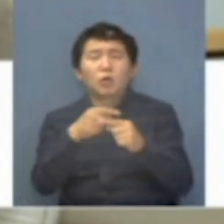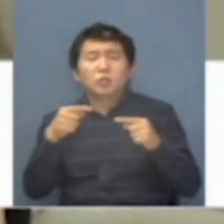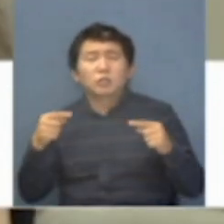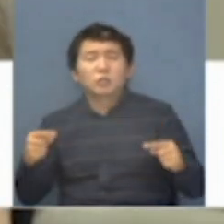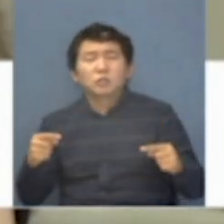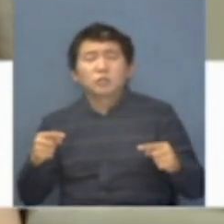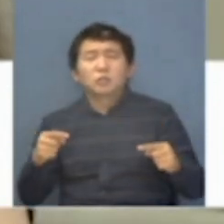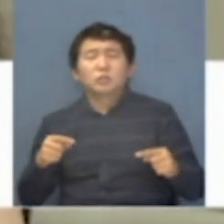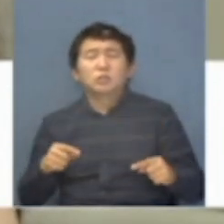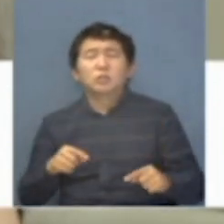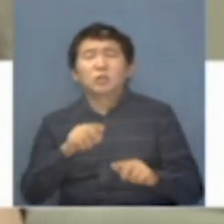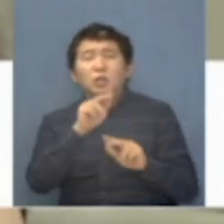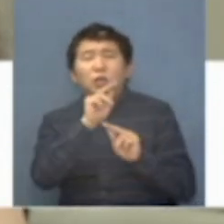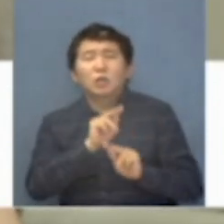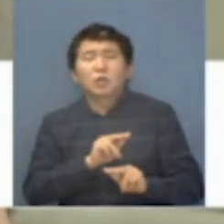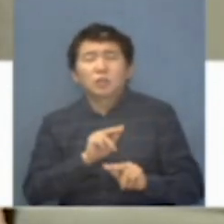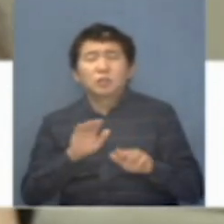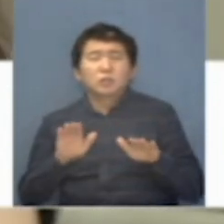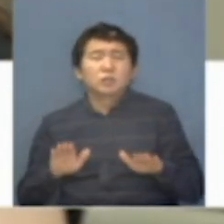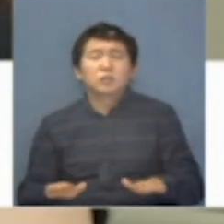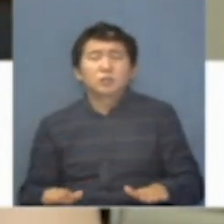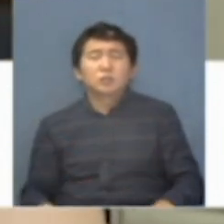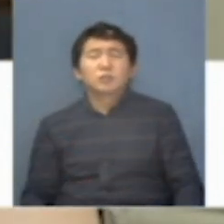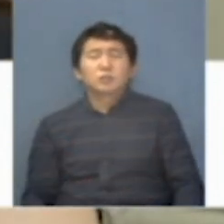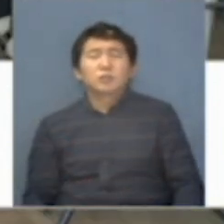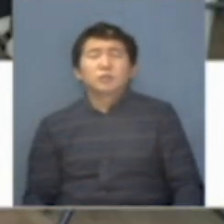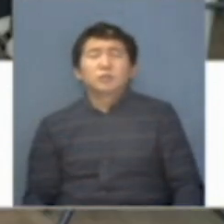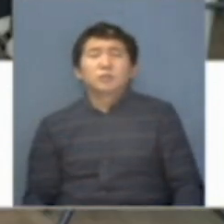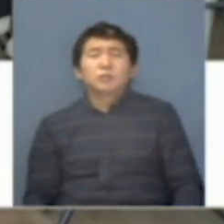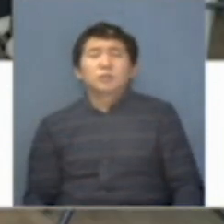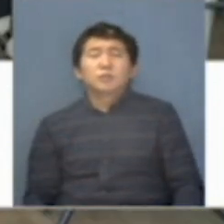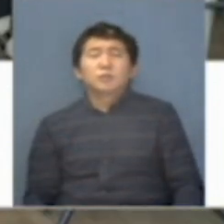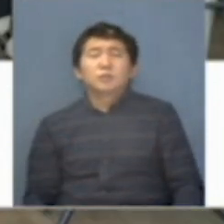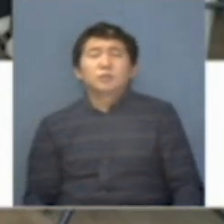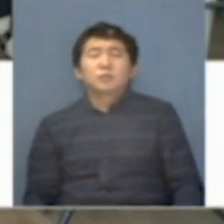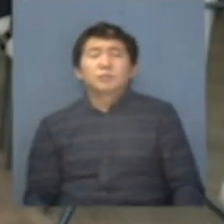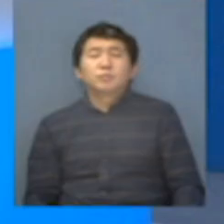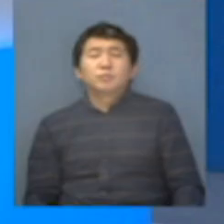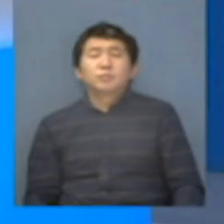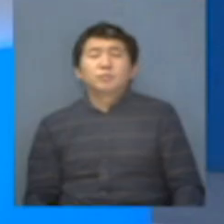исполнительных органах. Дильнас Мурзагалиева, Карахаджах Слыхкыза, Александр Каримов, Алтай Ахпарат.